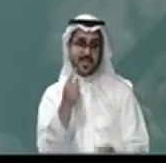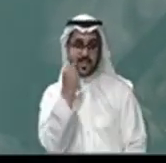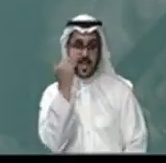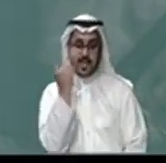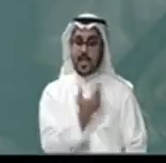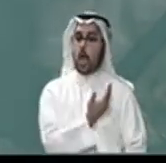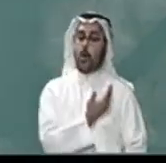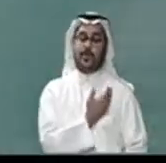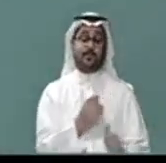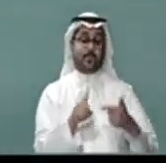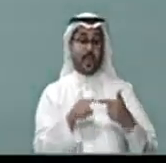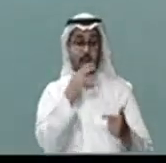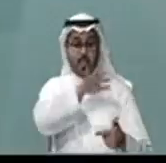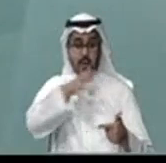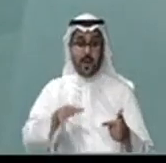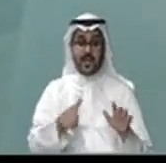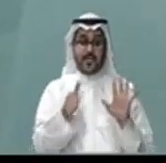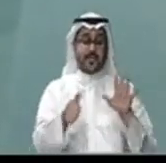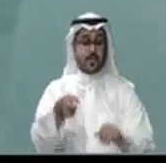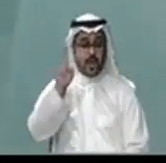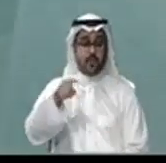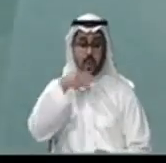1,412,894 حاجا وحاجة، وعبر البحر